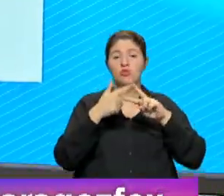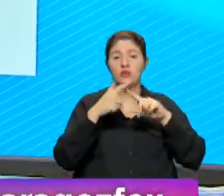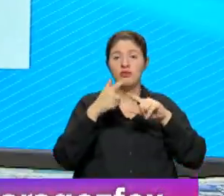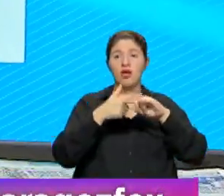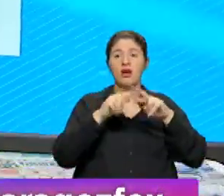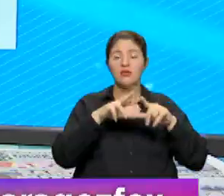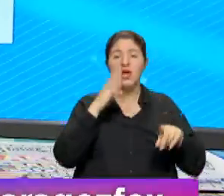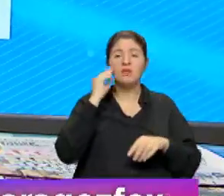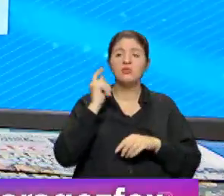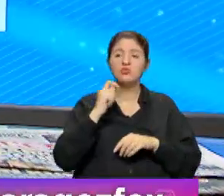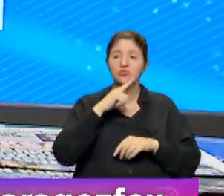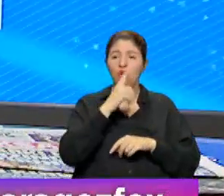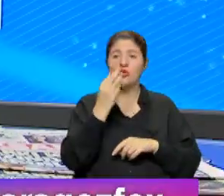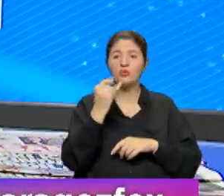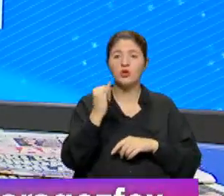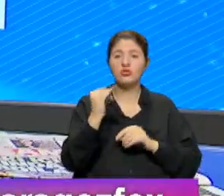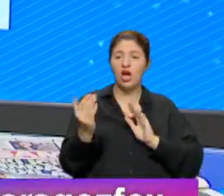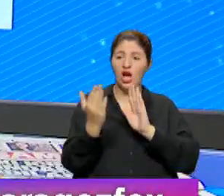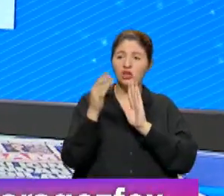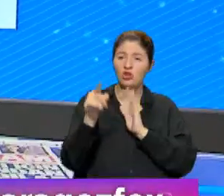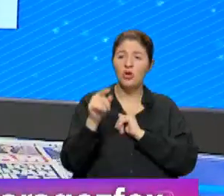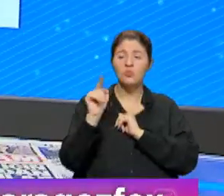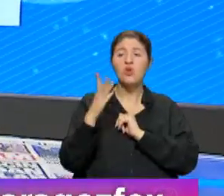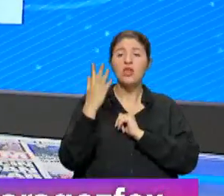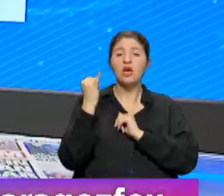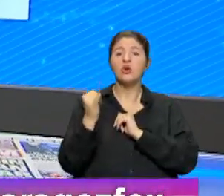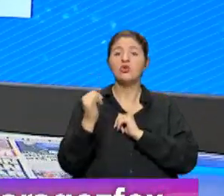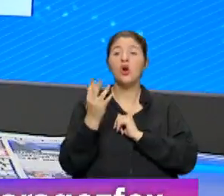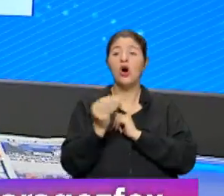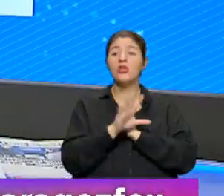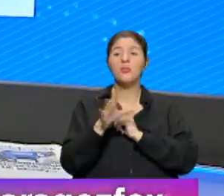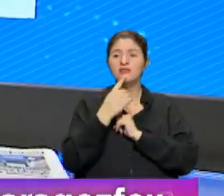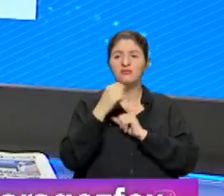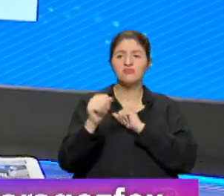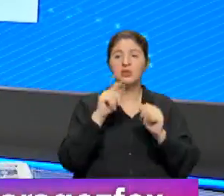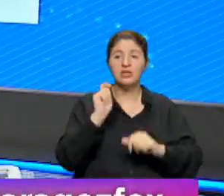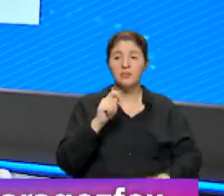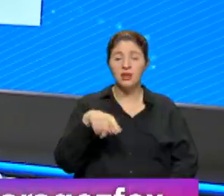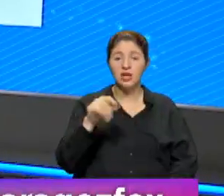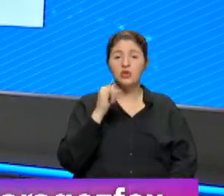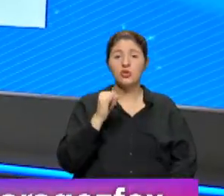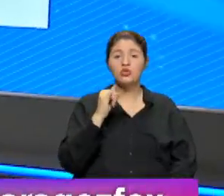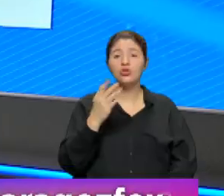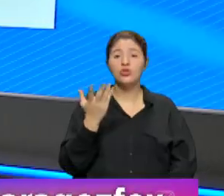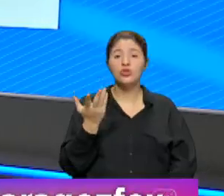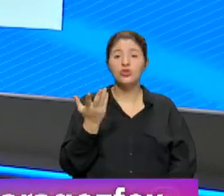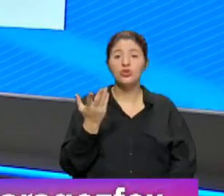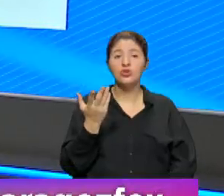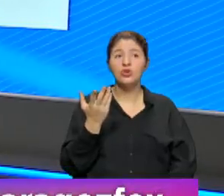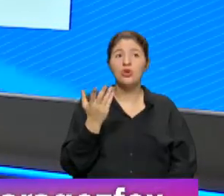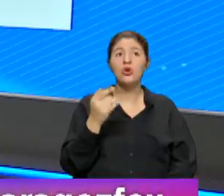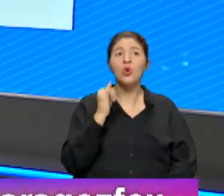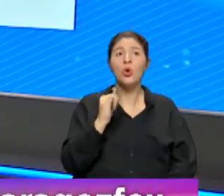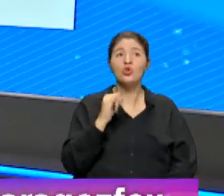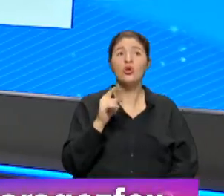anlamakta zorlandıkları bir kötülük karşısında bu kadar kötülük olmaz diye tepki gösterenler kötülüğün